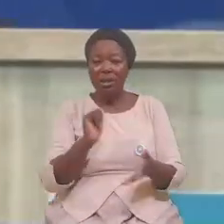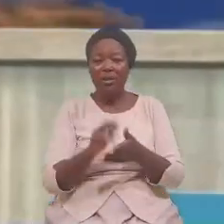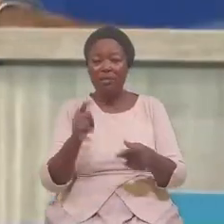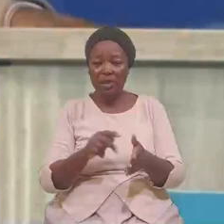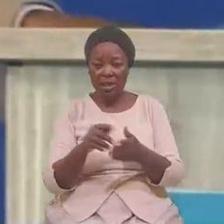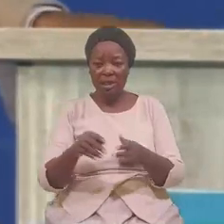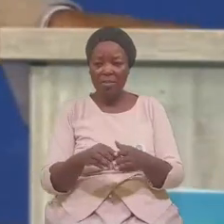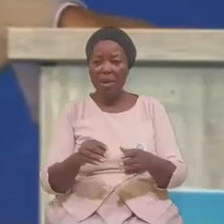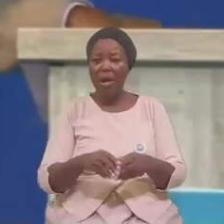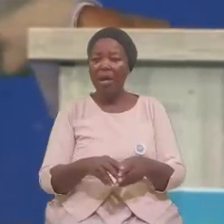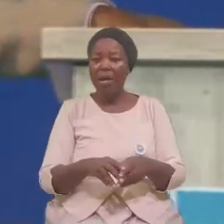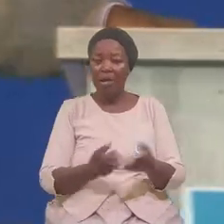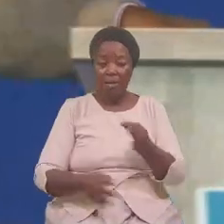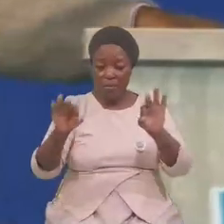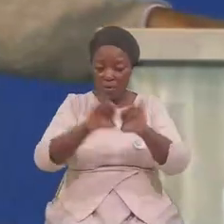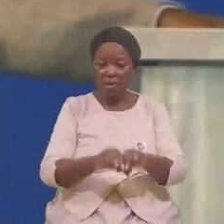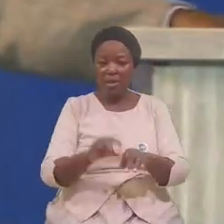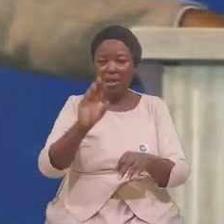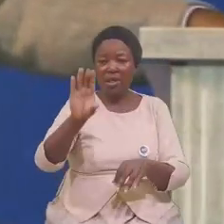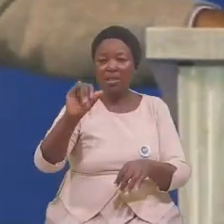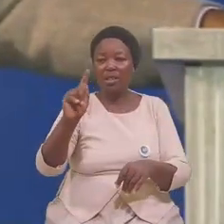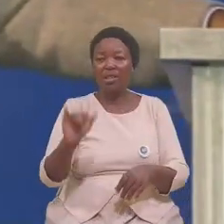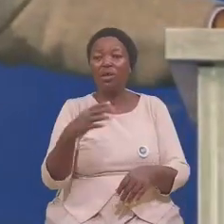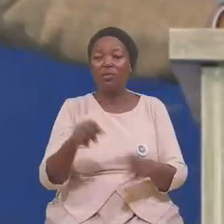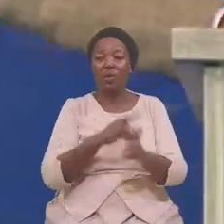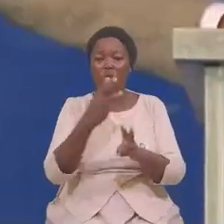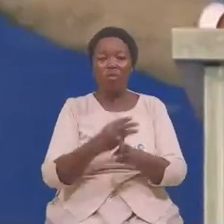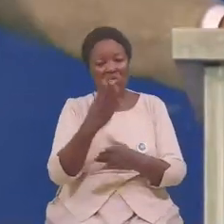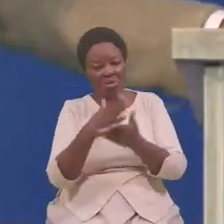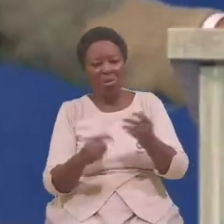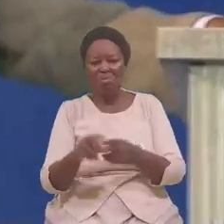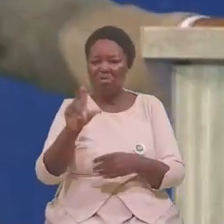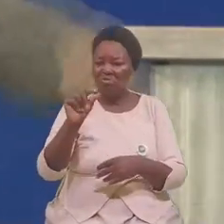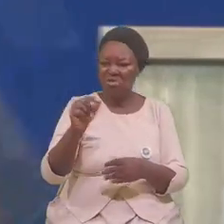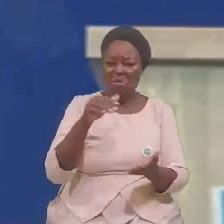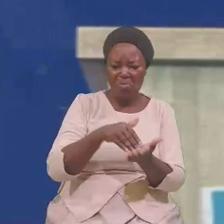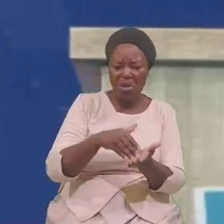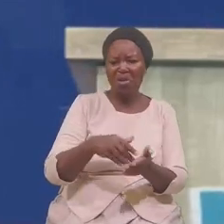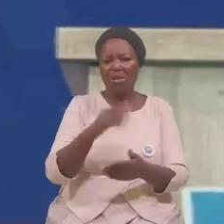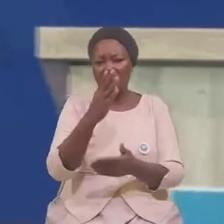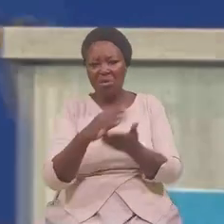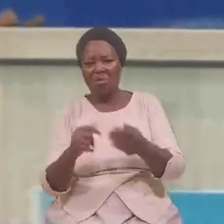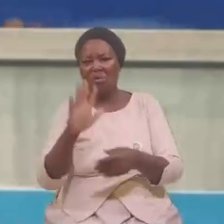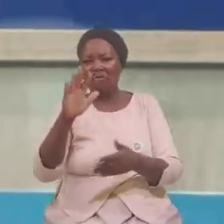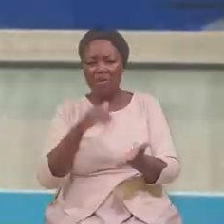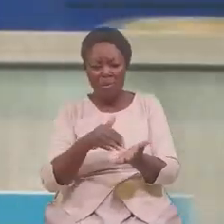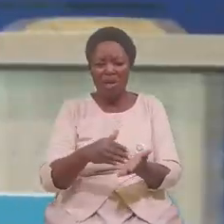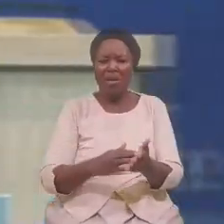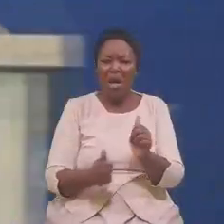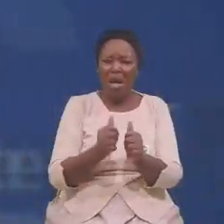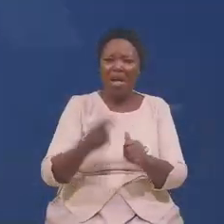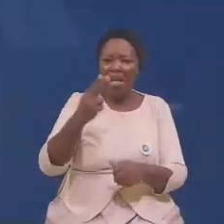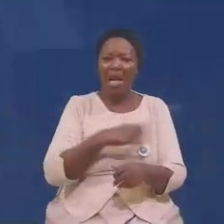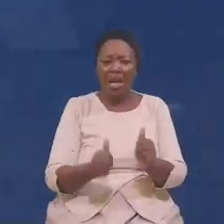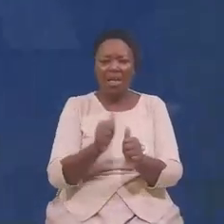monde, il y en a qui ont 20 millions. Il y en a qui comptent aujourd'hui 5 millions et plus grande